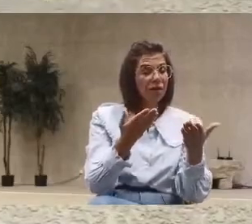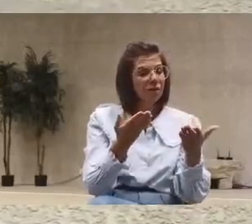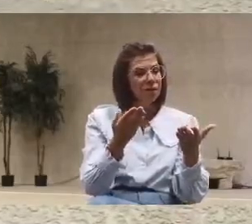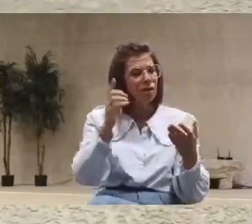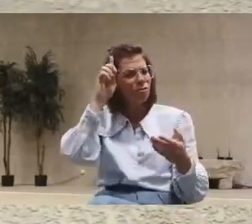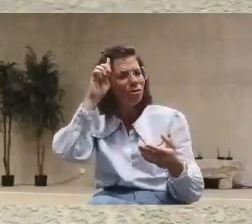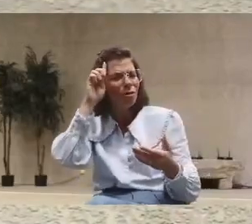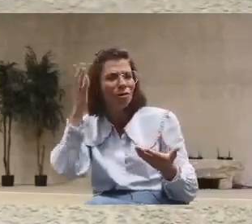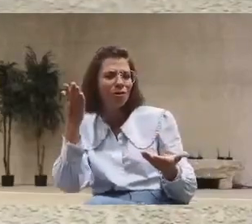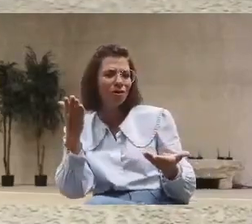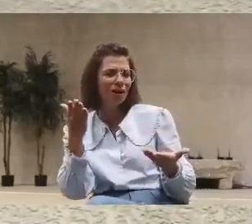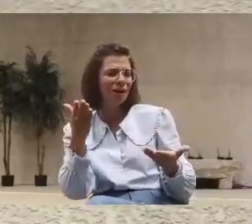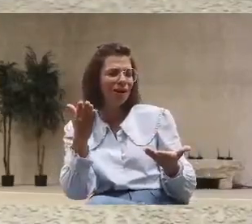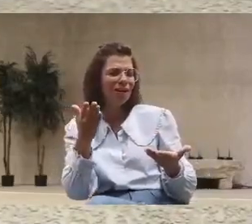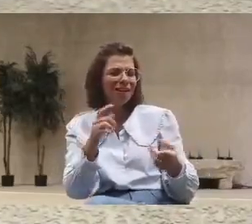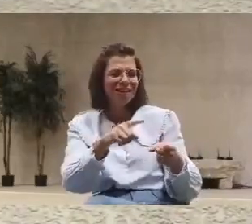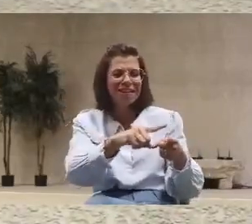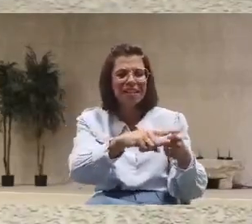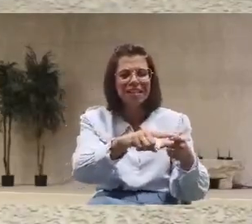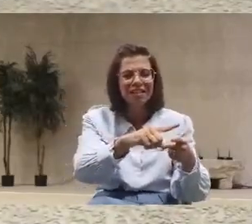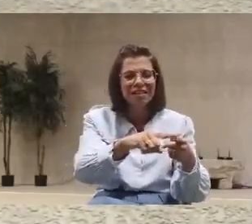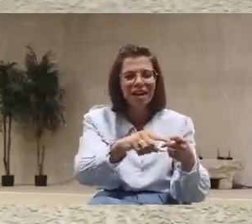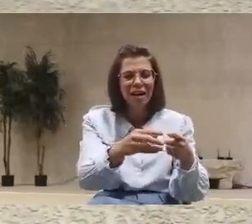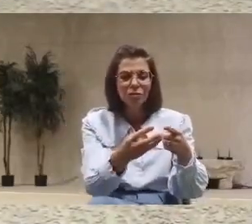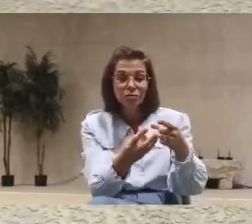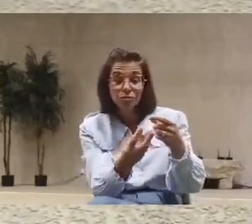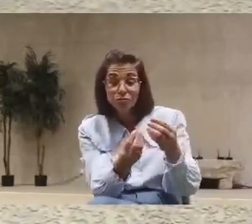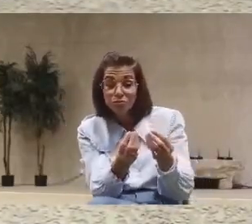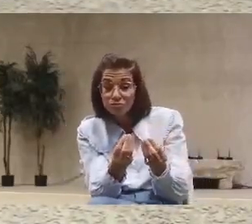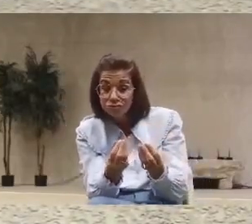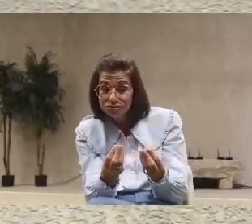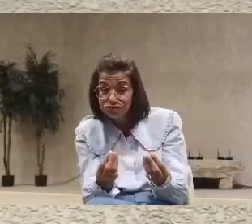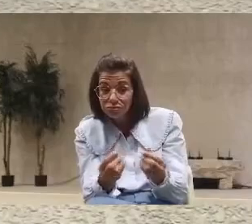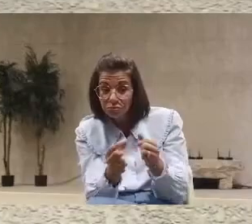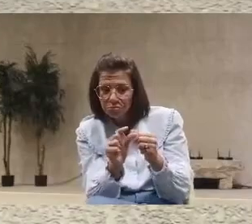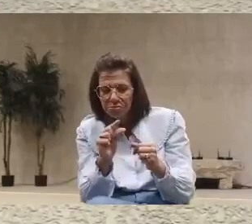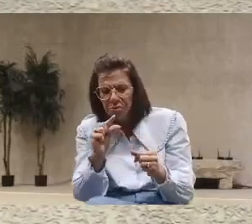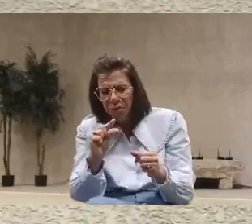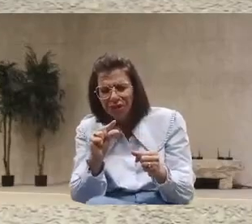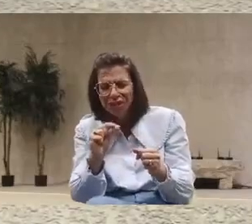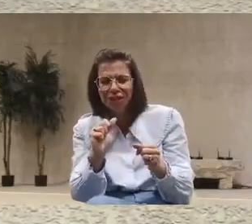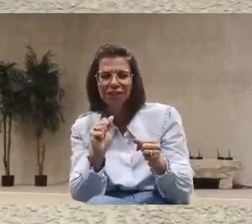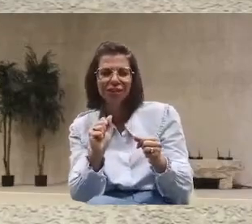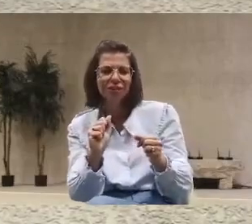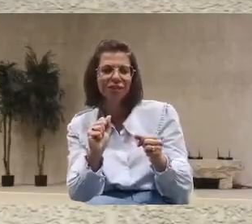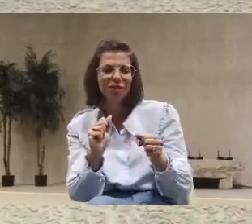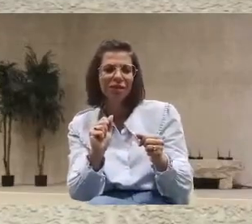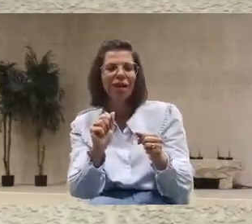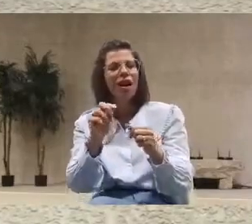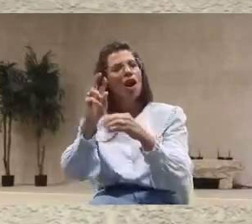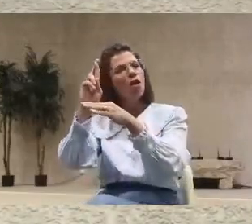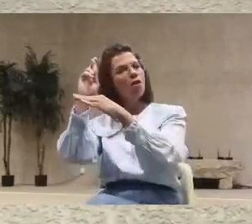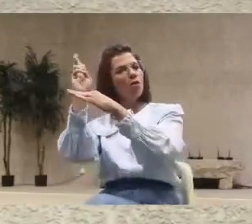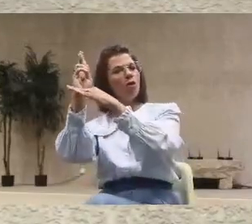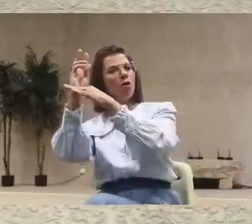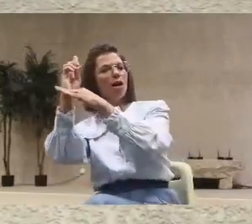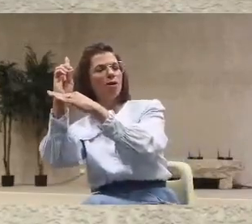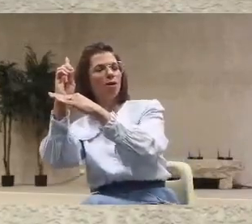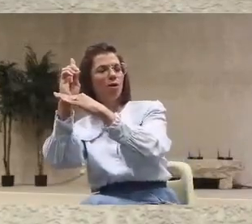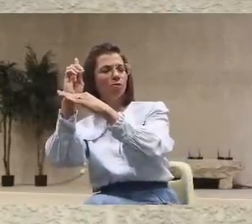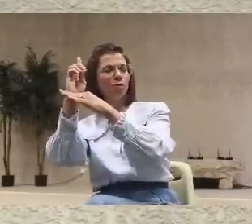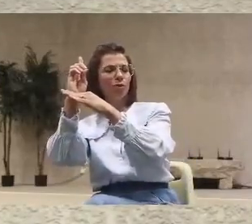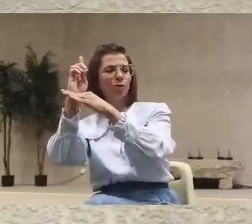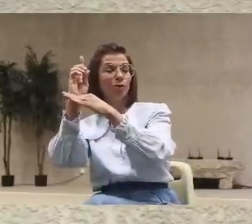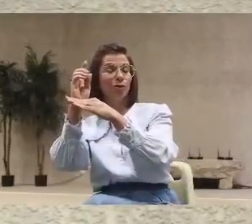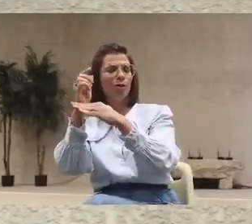si secondaires, parce que le royaume de Dieu, c'est là, je le mets dans le contexte, c'est la justice, la paix, la joie par